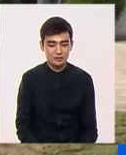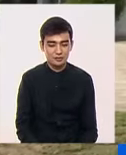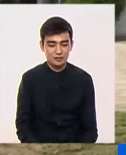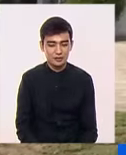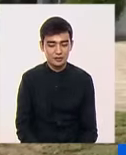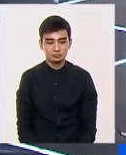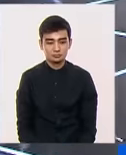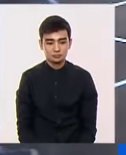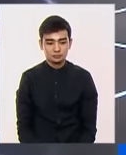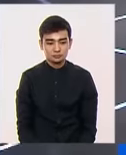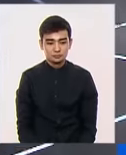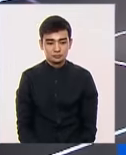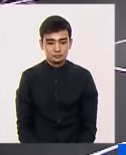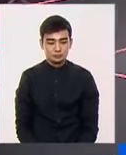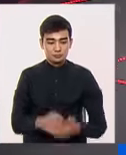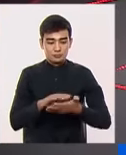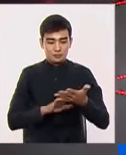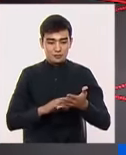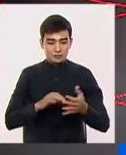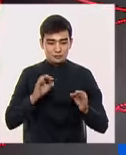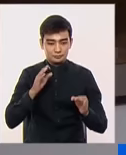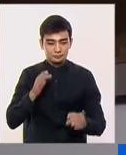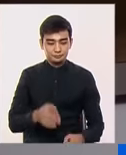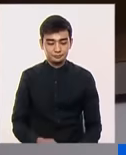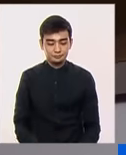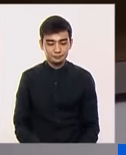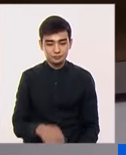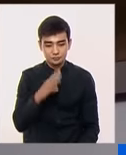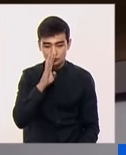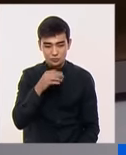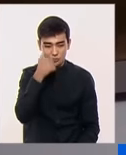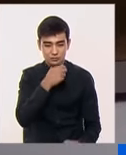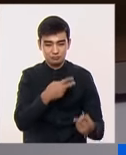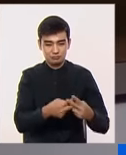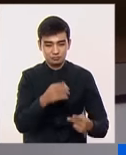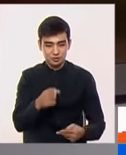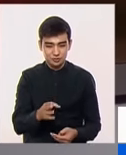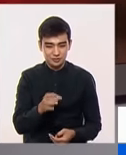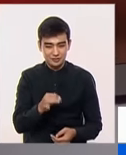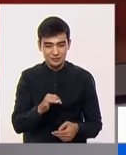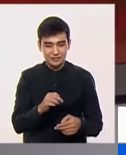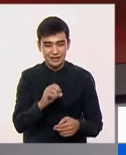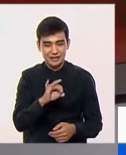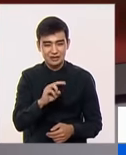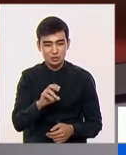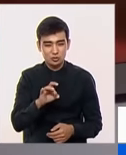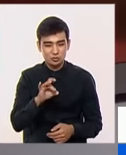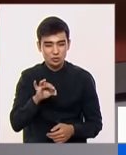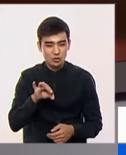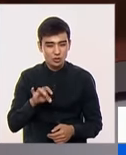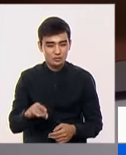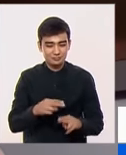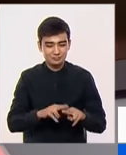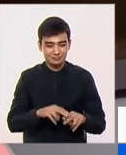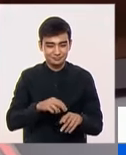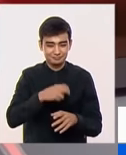костанай продолжаем информбюро 4 года лишения свободы получил инструктор аттракциона роупджампинг а